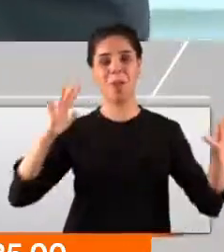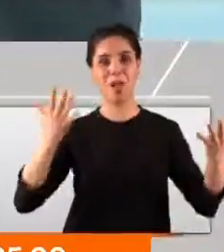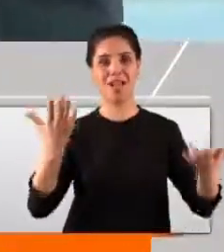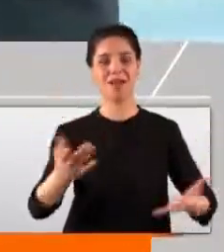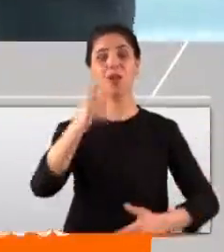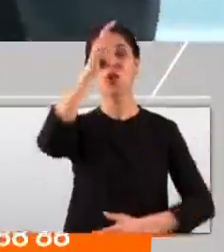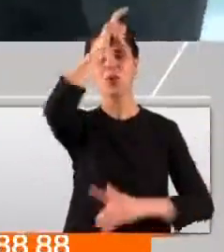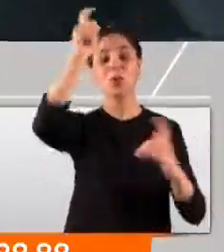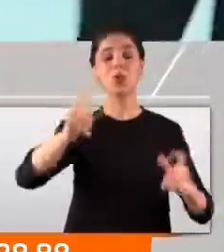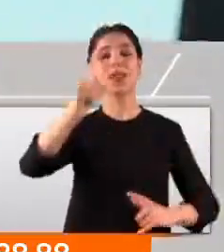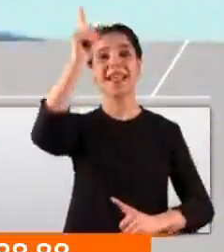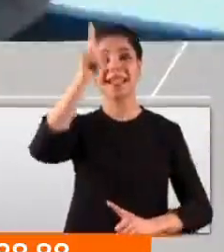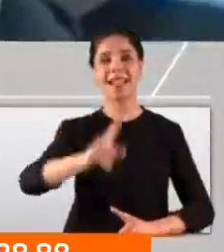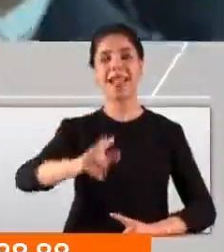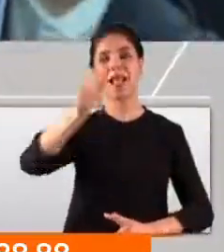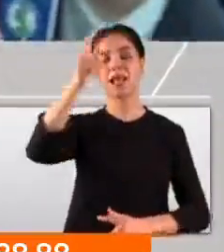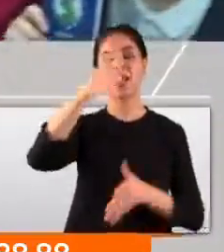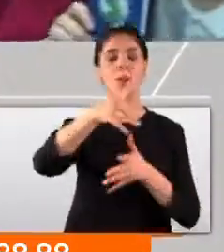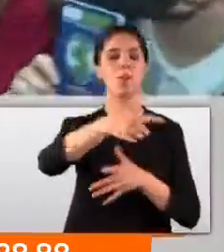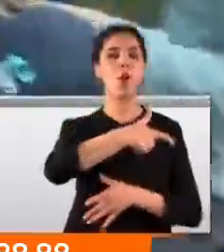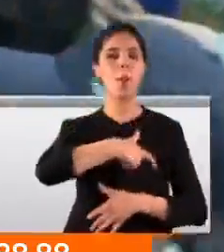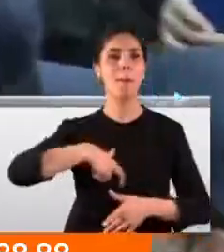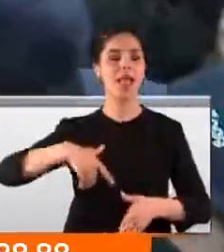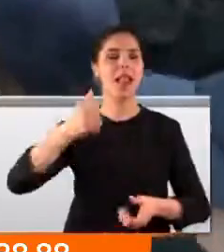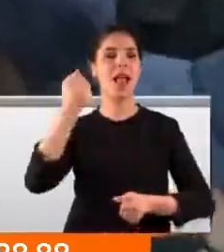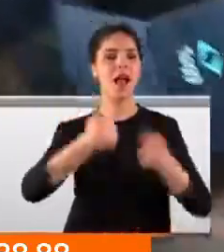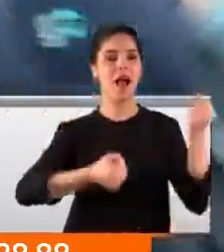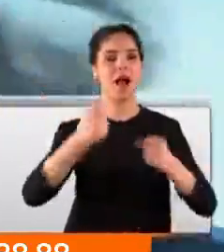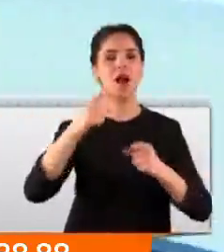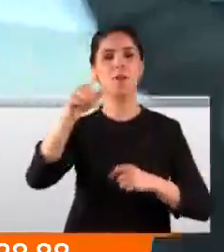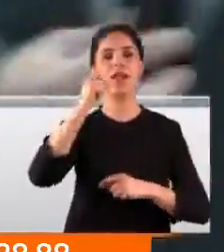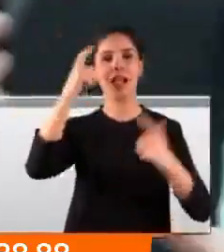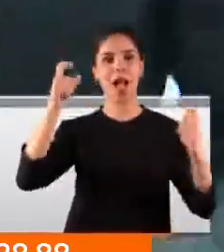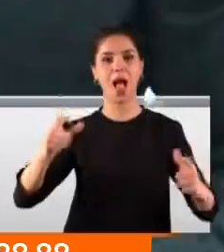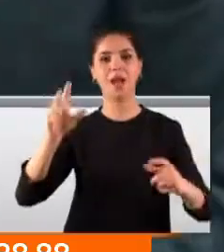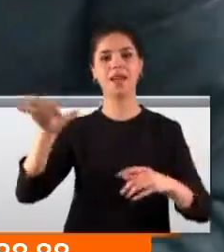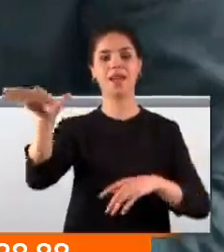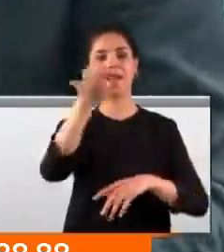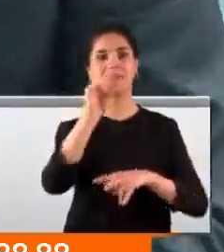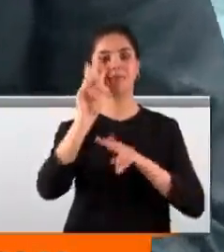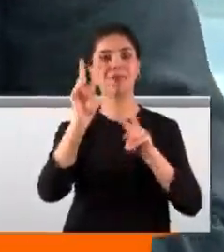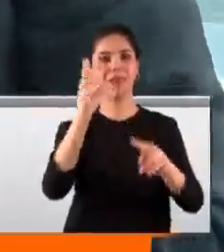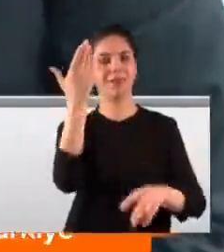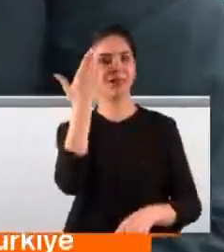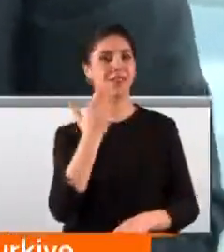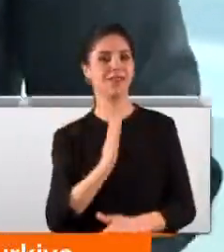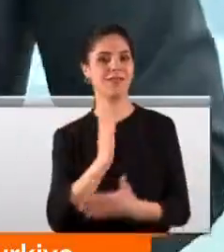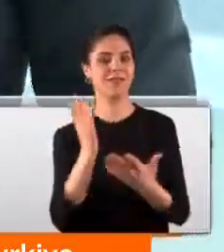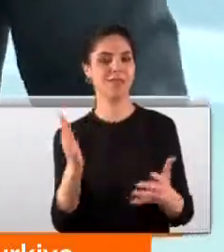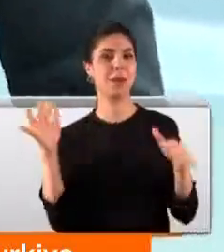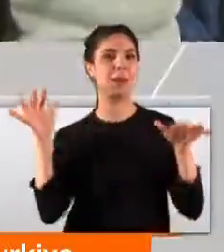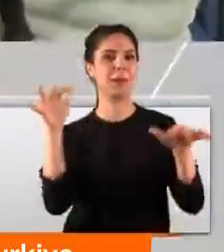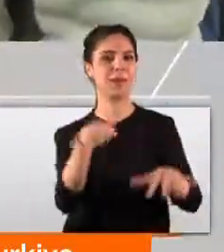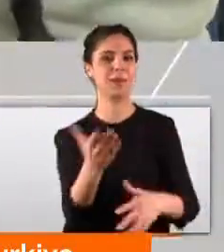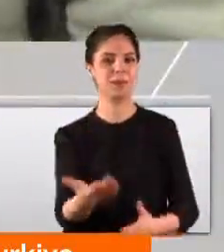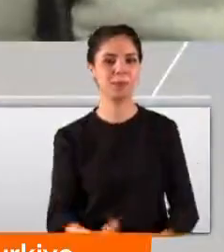ilk yerli ve milli otomobili TOGG başkent Ankara'da görücüye çıktı. Yerli araca 7'den 70'e herkes yoğun ilgi